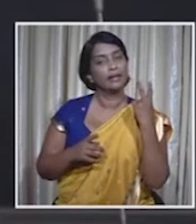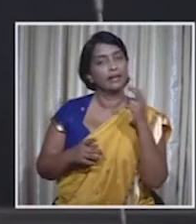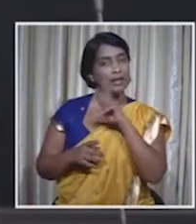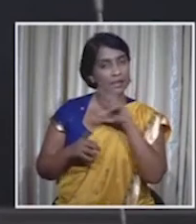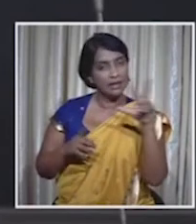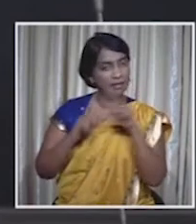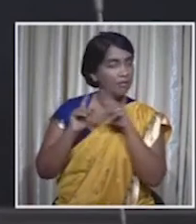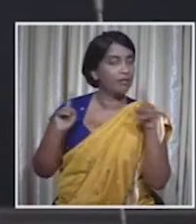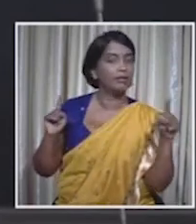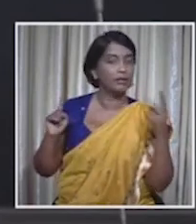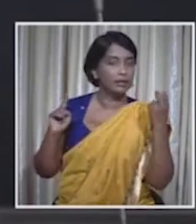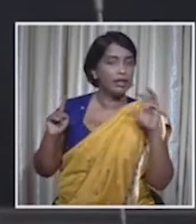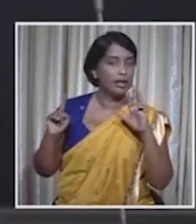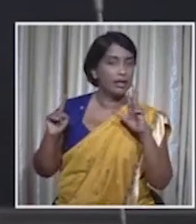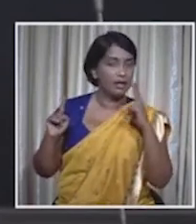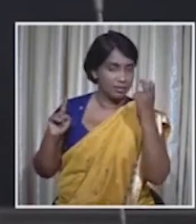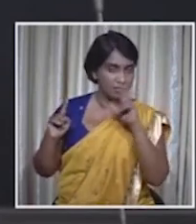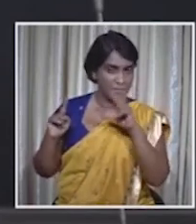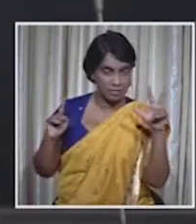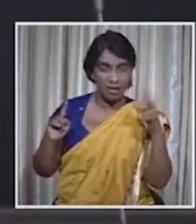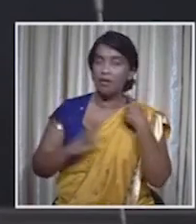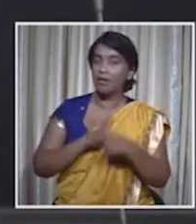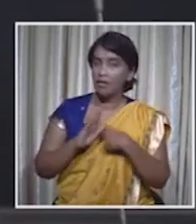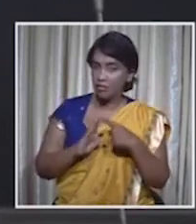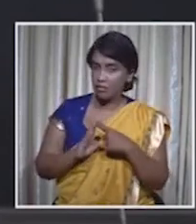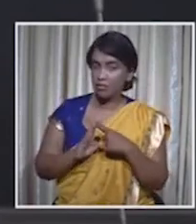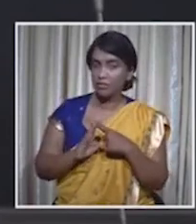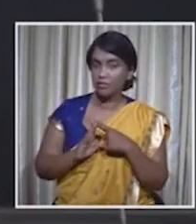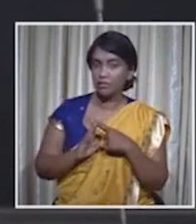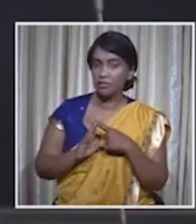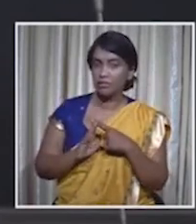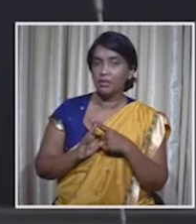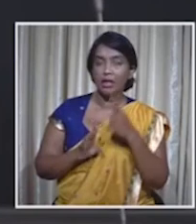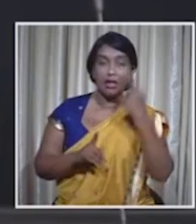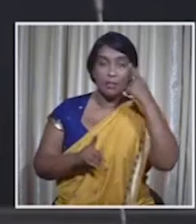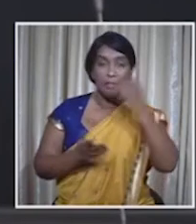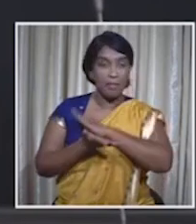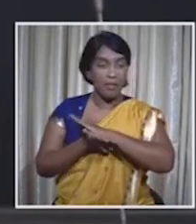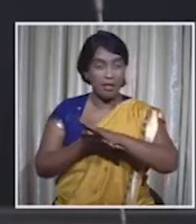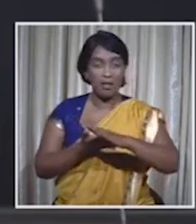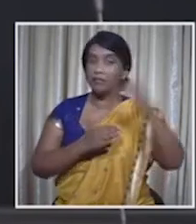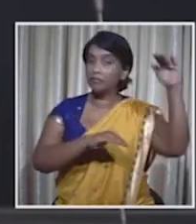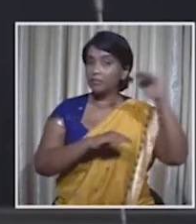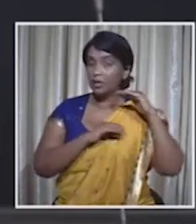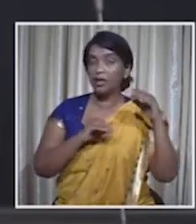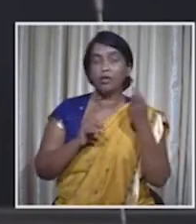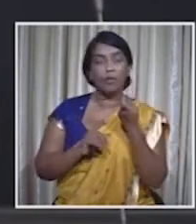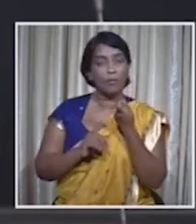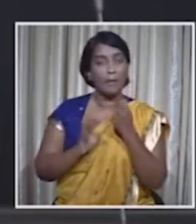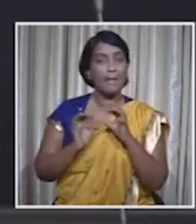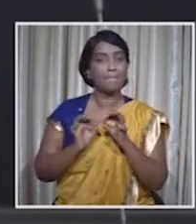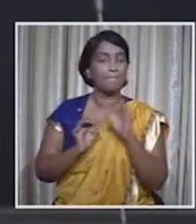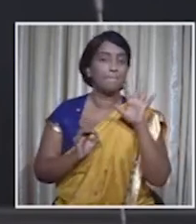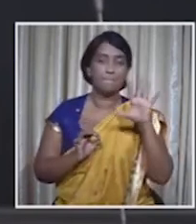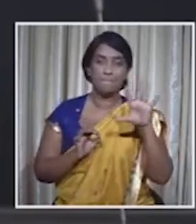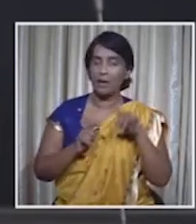ඉඳන් 2018 අපේ රටේ සඳහා තාර ආනයනය කරන්න රුපියල් බිලියන 5ක්